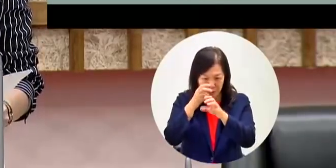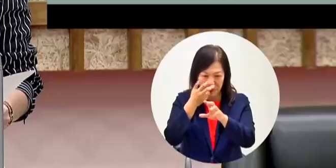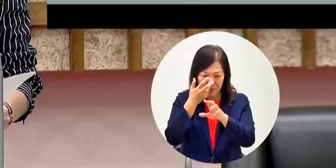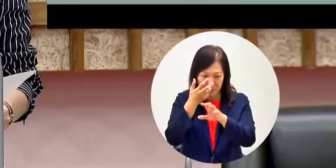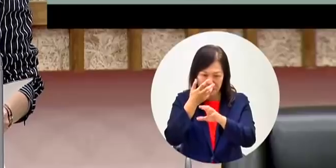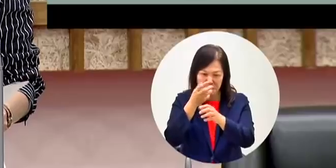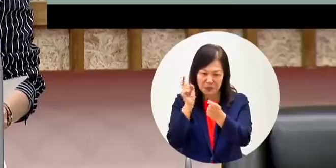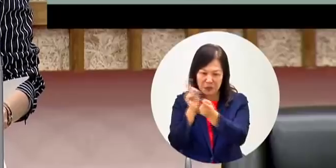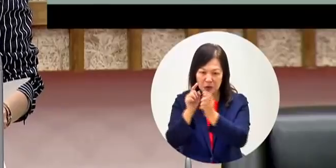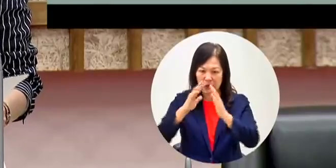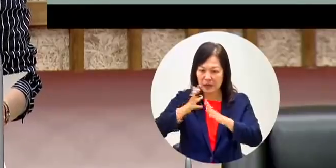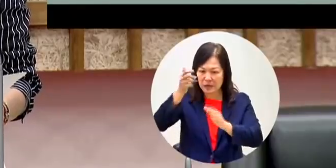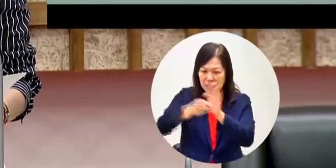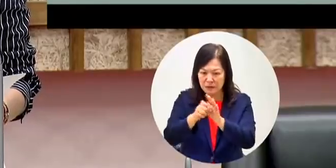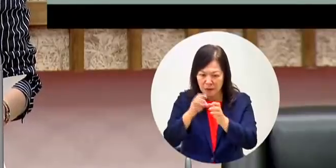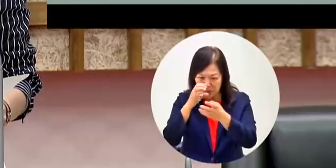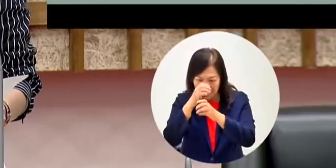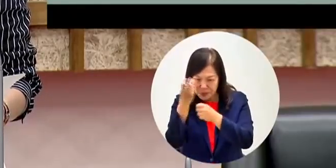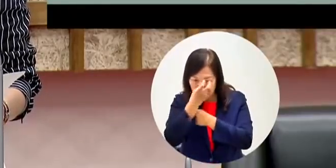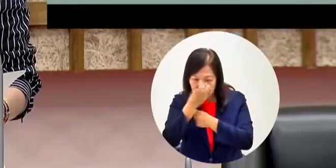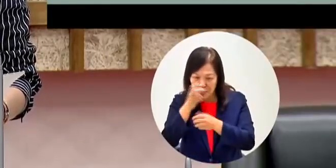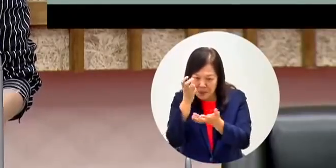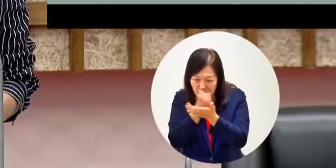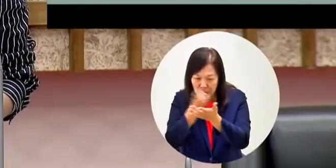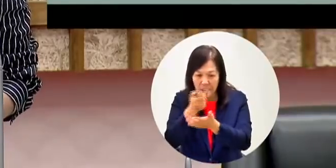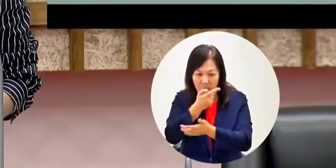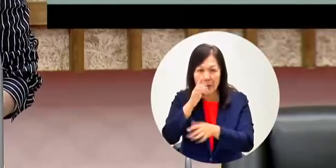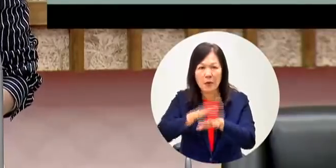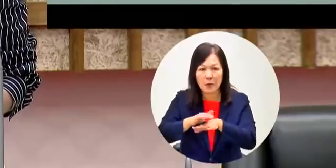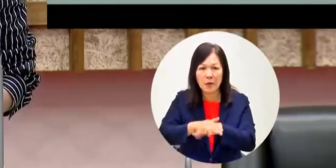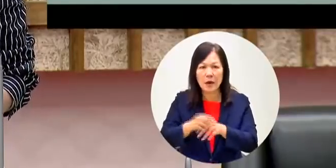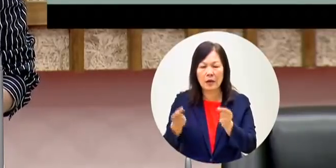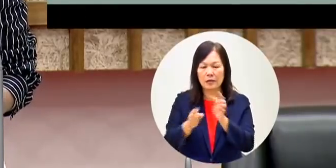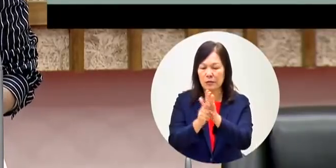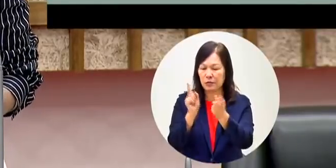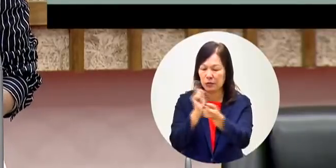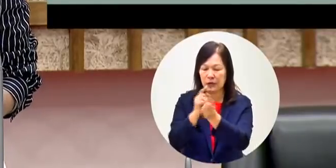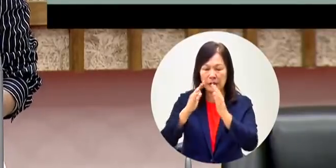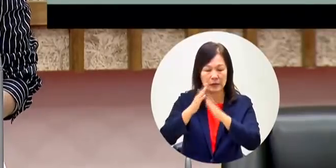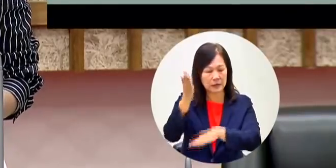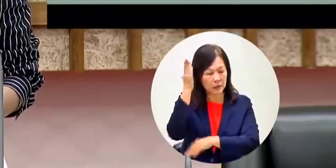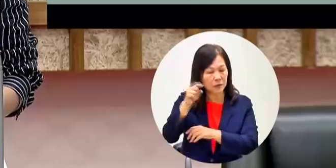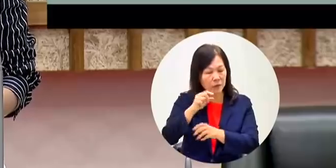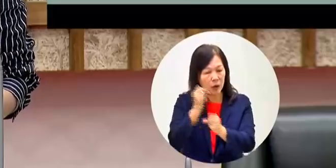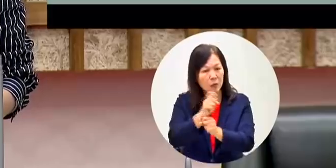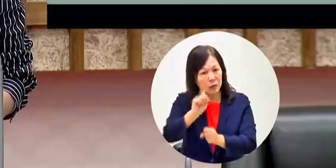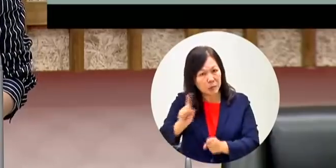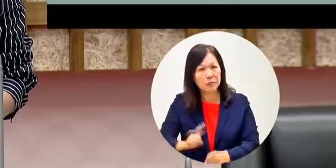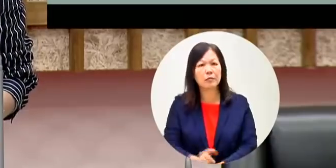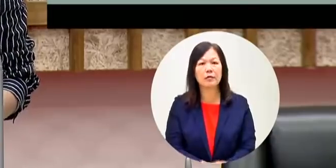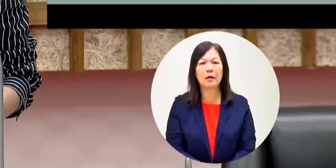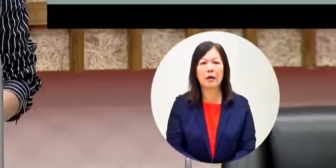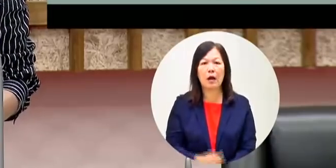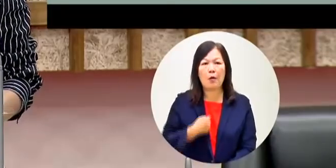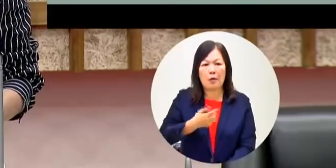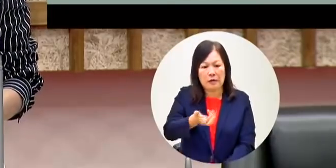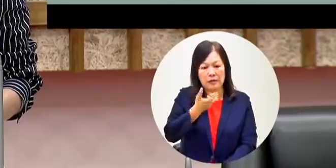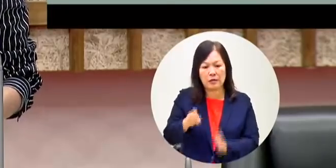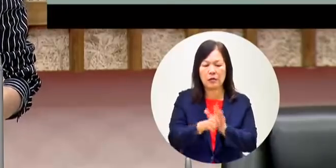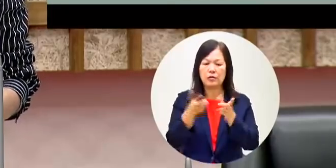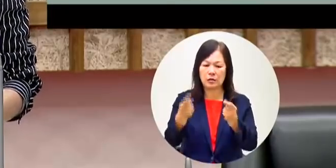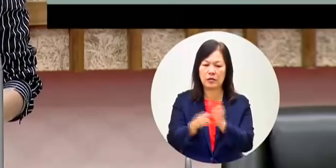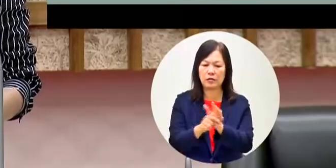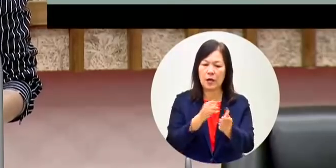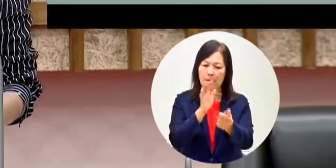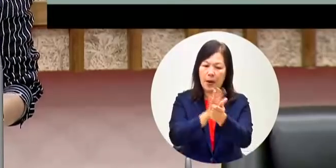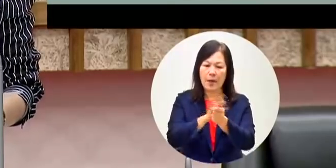何来营运我们高雄市政府哈。那本席呢当初也是你的竞选发言人之一，老实讲